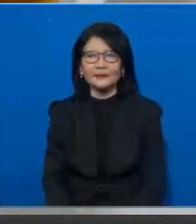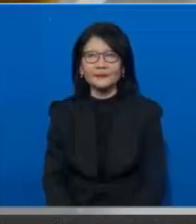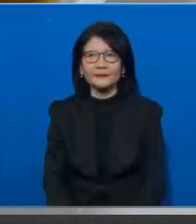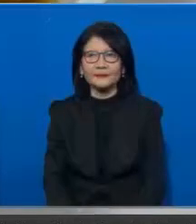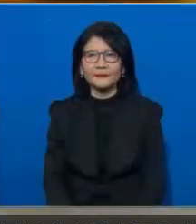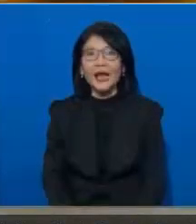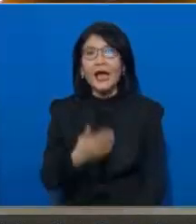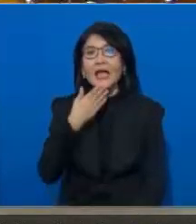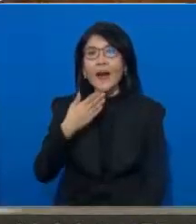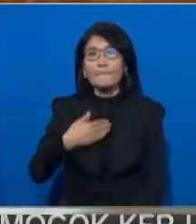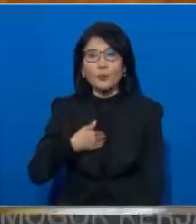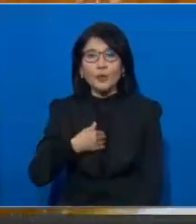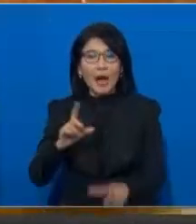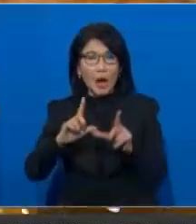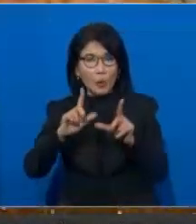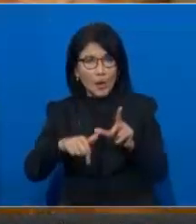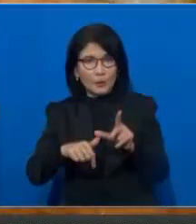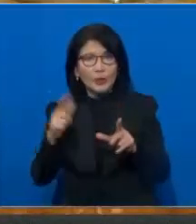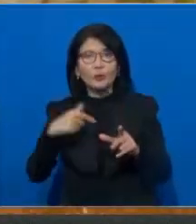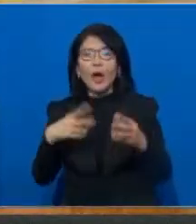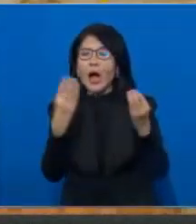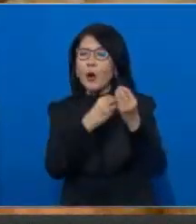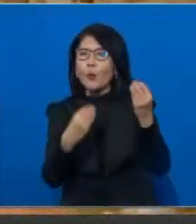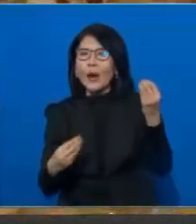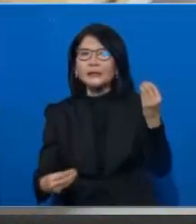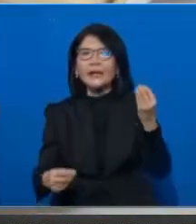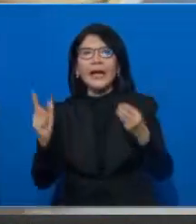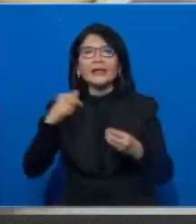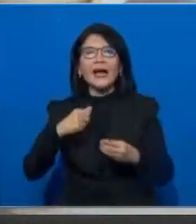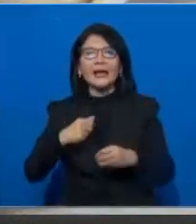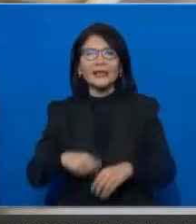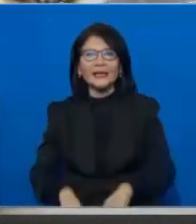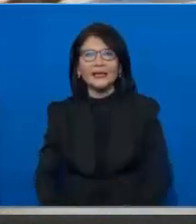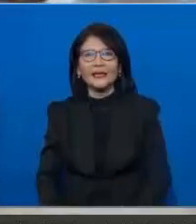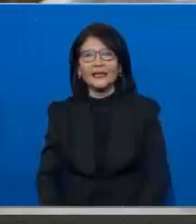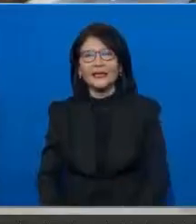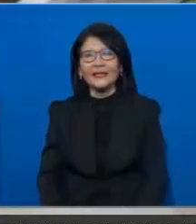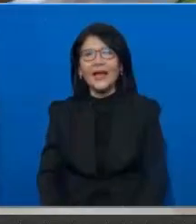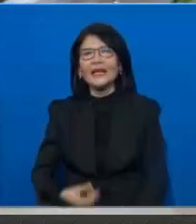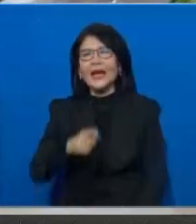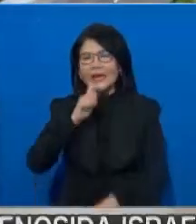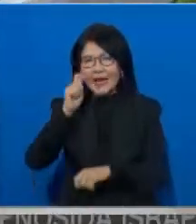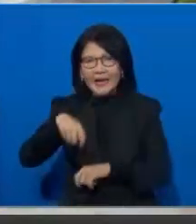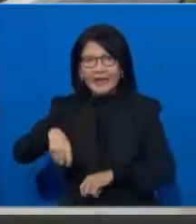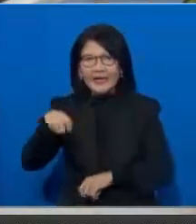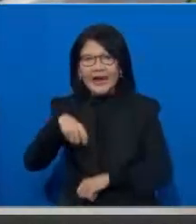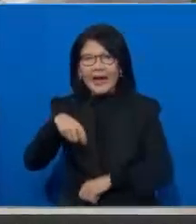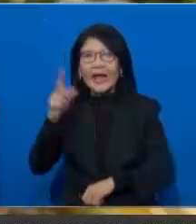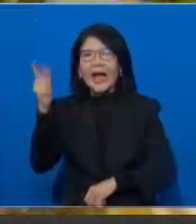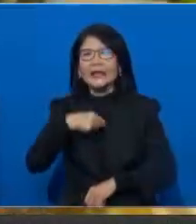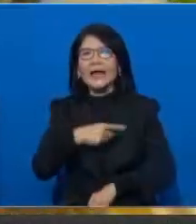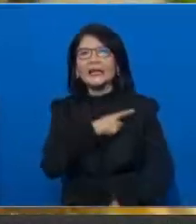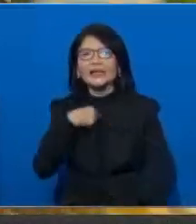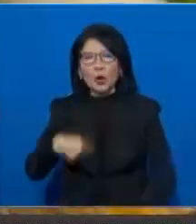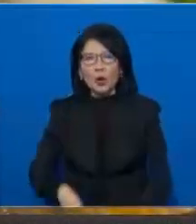Menurut pemilik kedai, resep lomi diwariskan dari sang kakek yang berasal dari Tiongkok. Kemudian ia memodifikasi resep lomi asli dengan